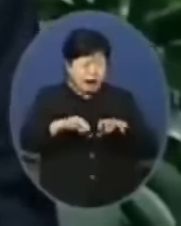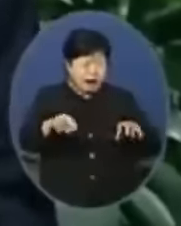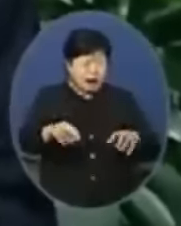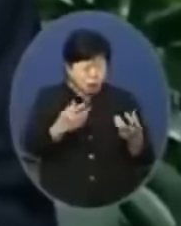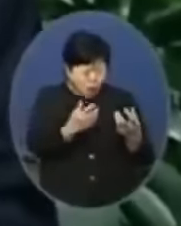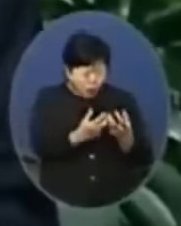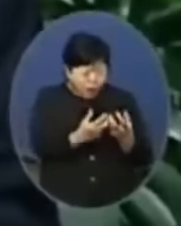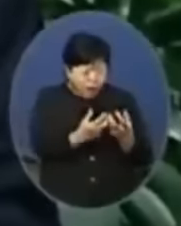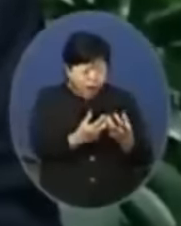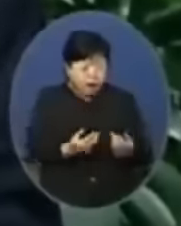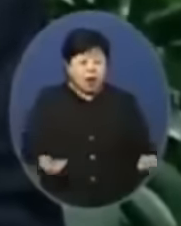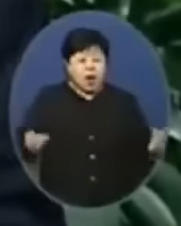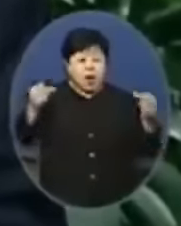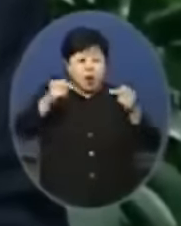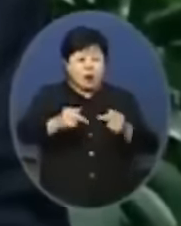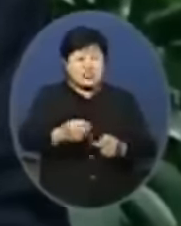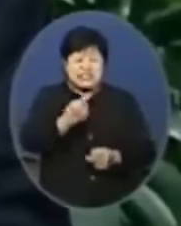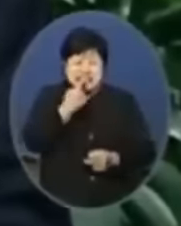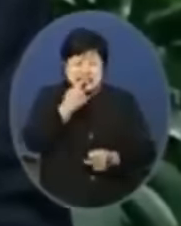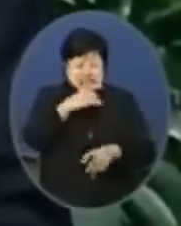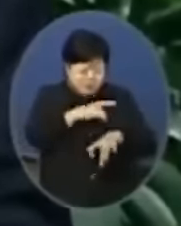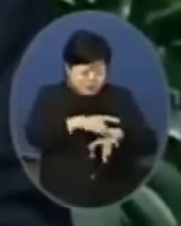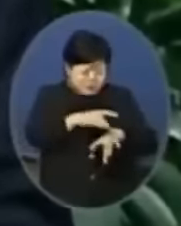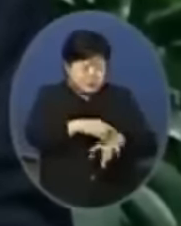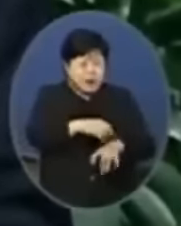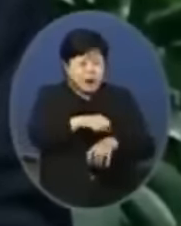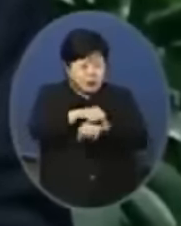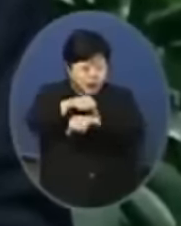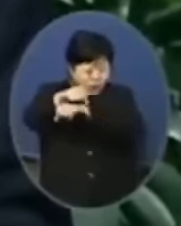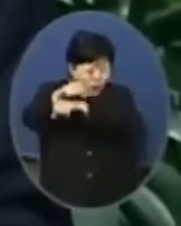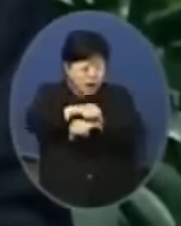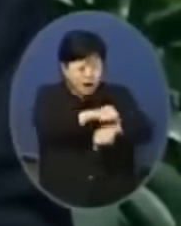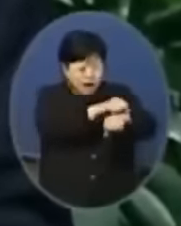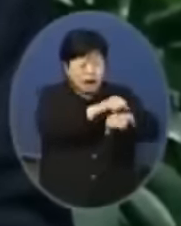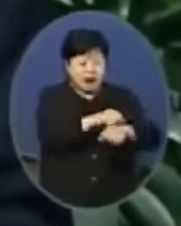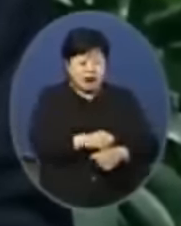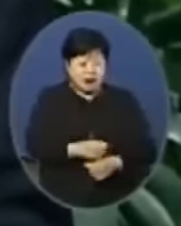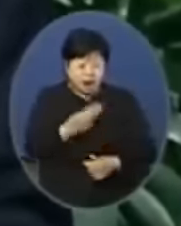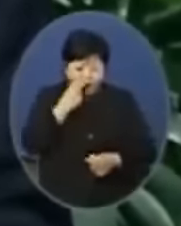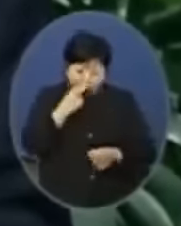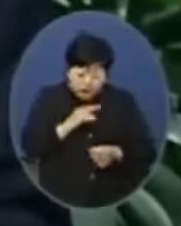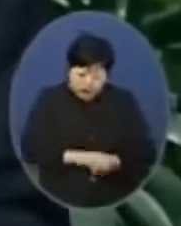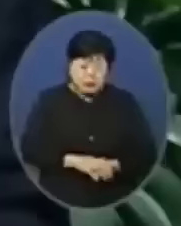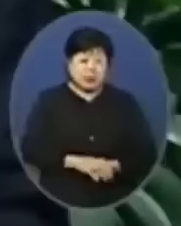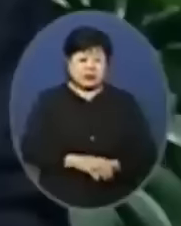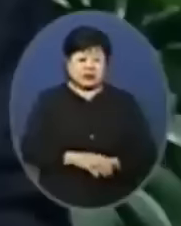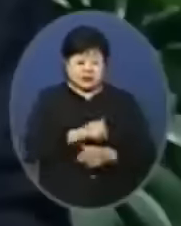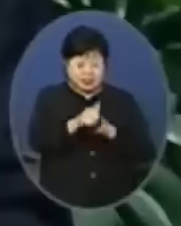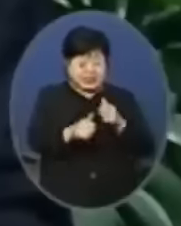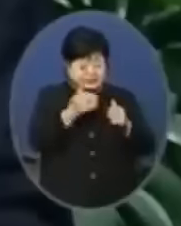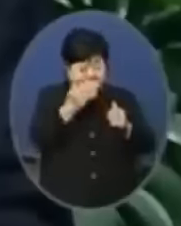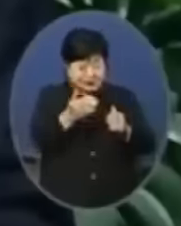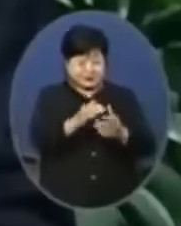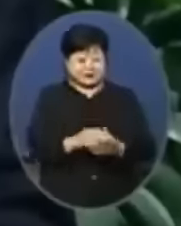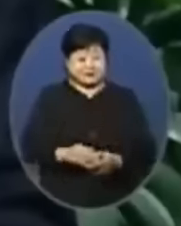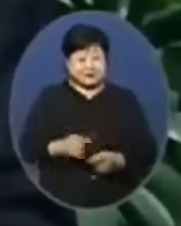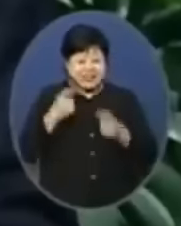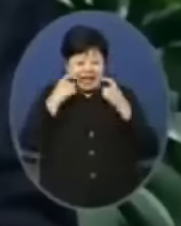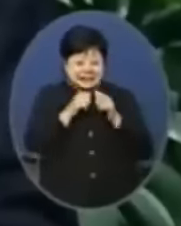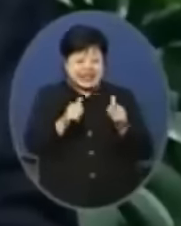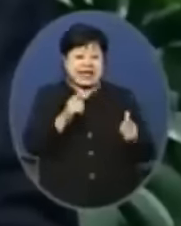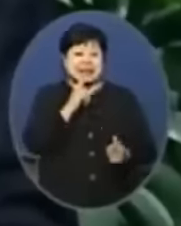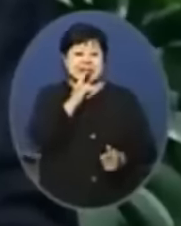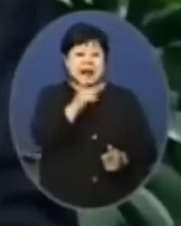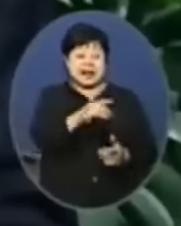있으니까 골짜기에 백골이 산뜸이 쌓였는데 거기 가서 보니 기가 막힙니다. 그때 하나님께서 에스겔에게